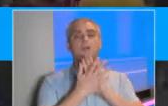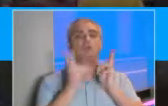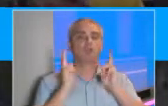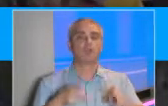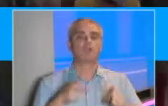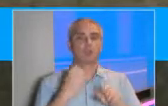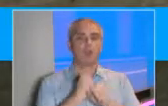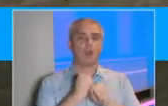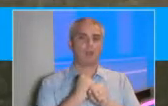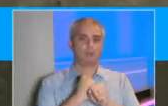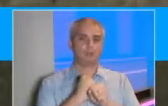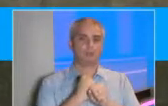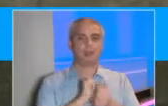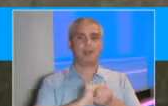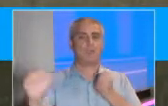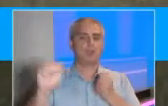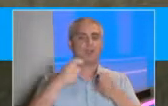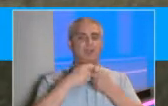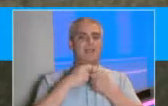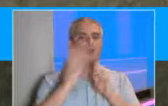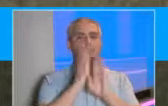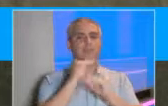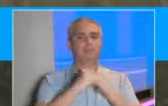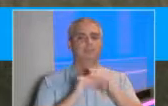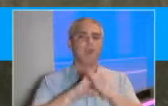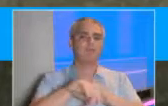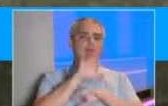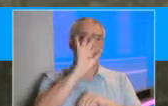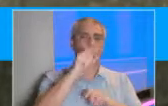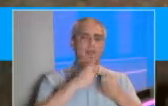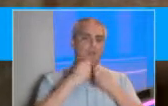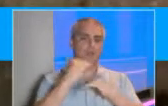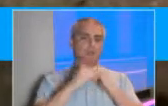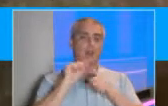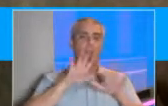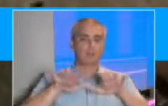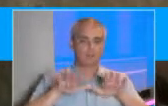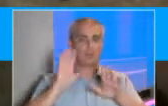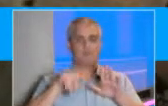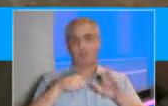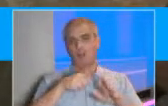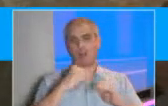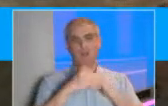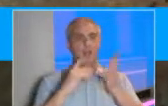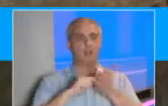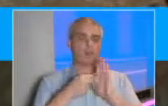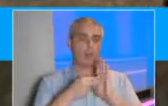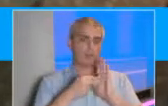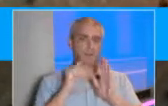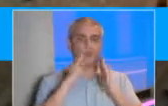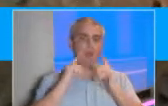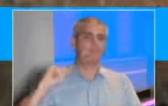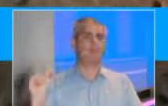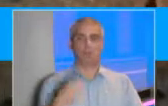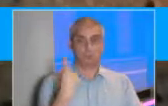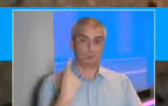יאפשר בעצם למחוק את ארגון חיזבאללה, את ההשפעה של ארגון חיזבאללה על הממשלה, על ההליך הפוליטי, על בעצם על לבנון